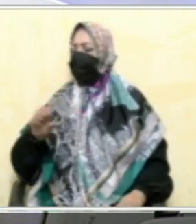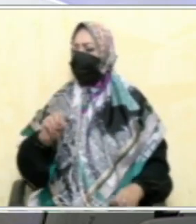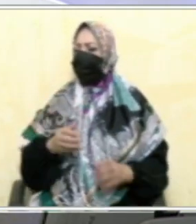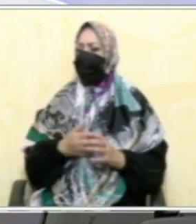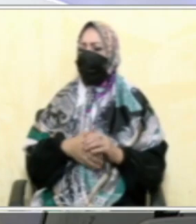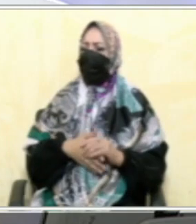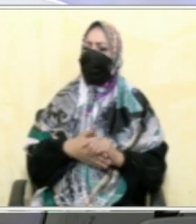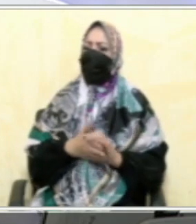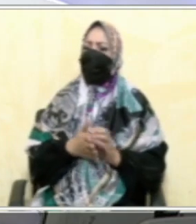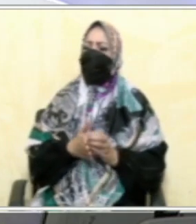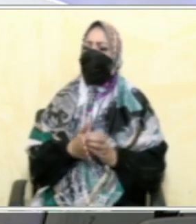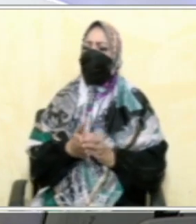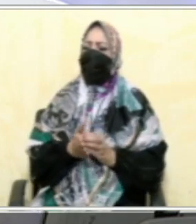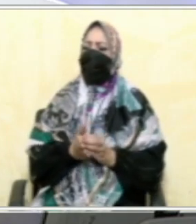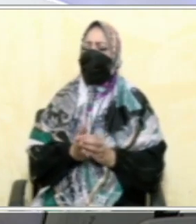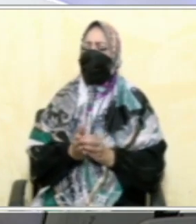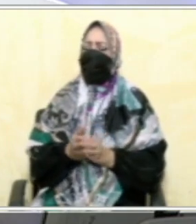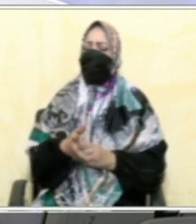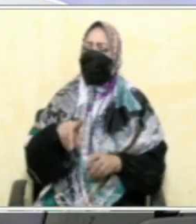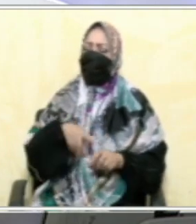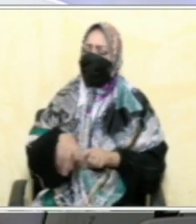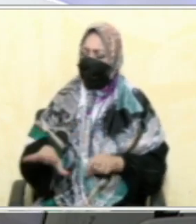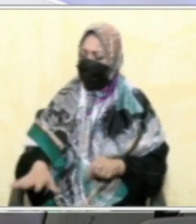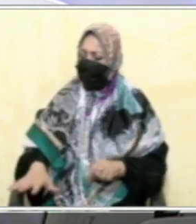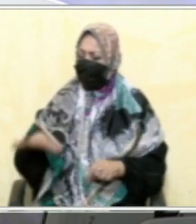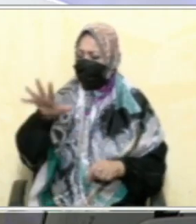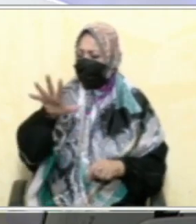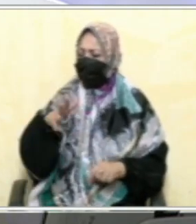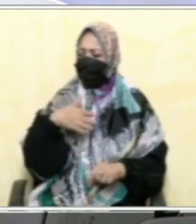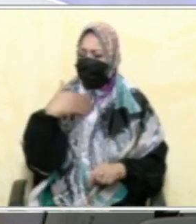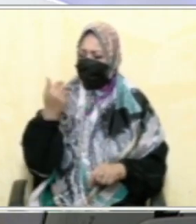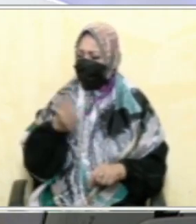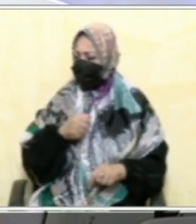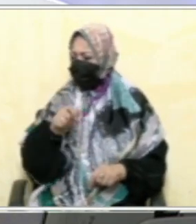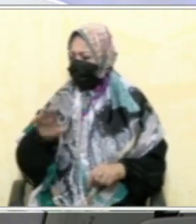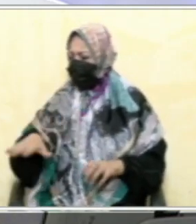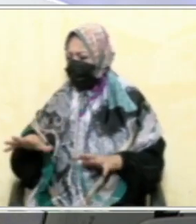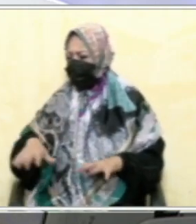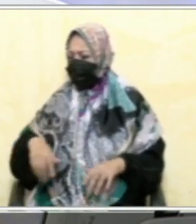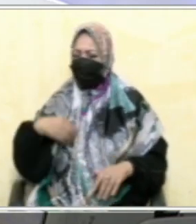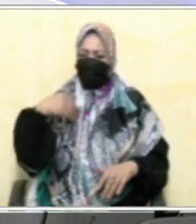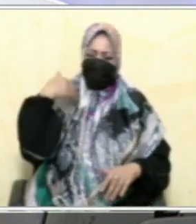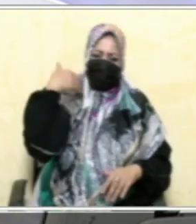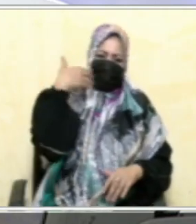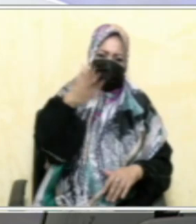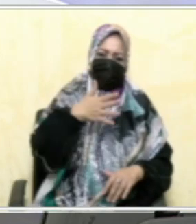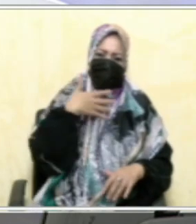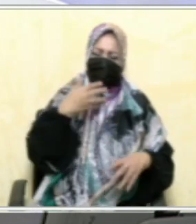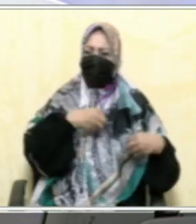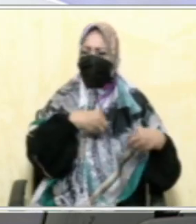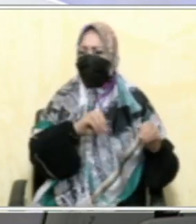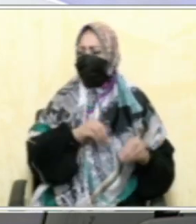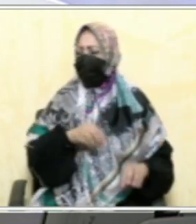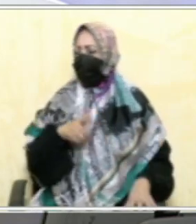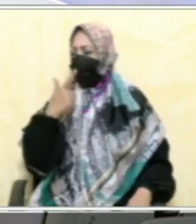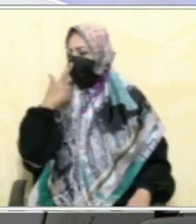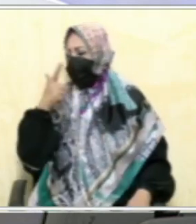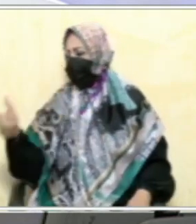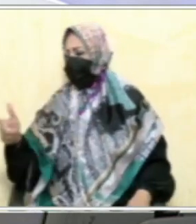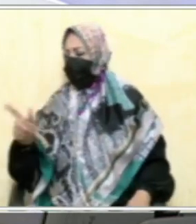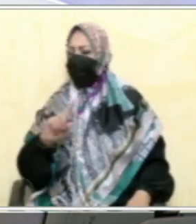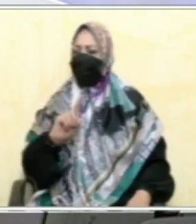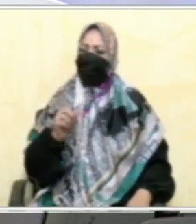وبعدين نجي نرمي نقعد نطعم فيه. لا، خلاص من حقك أنت شرعا أن تفتش أضحيتك، ما يقدرش يمنعك من